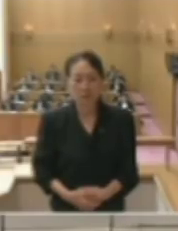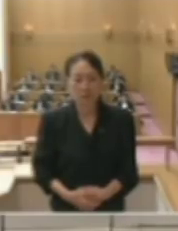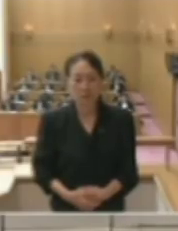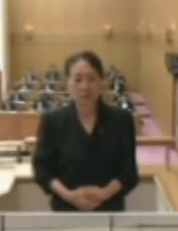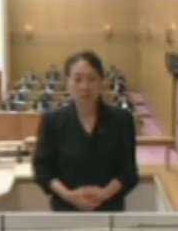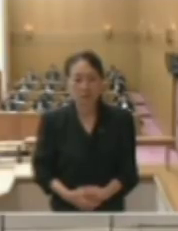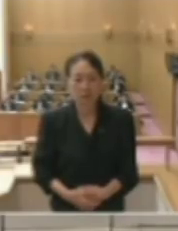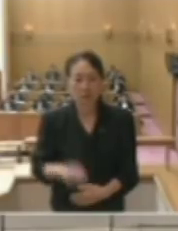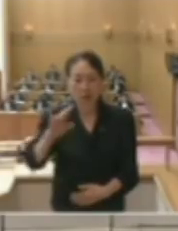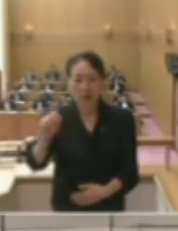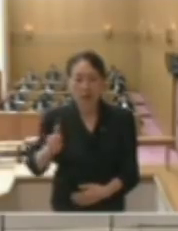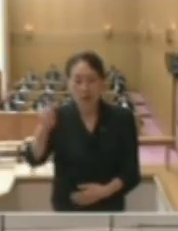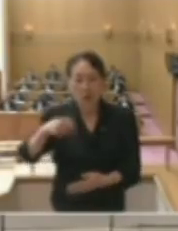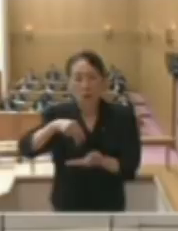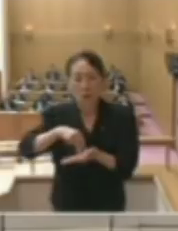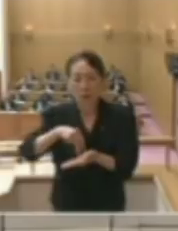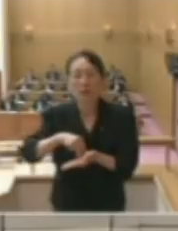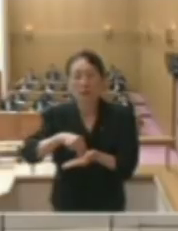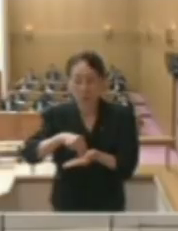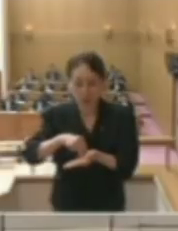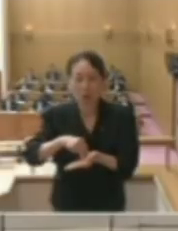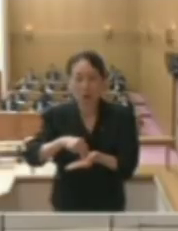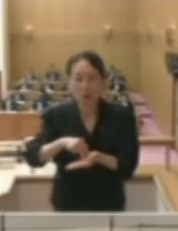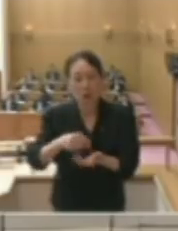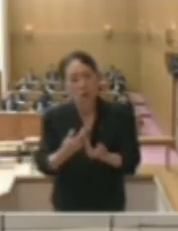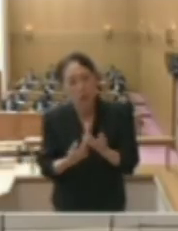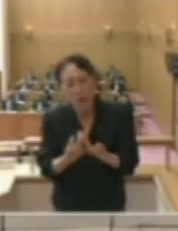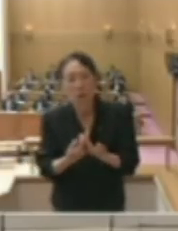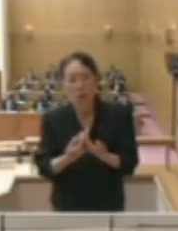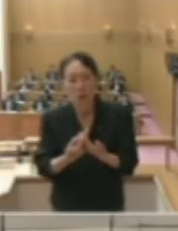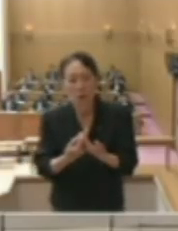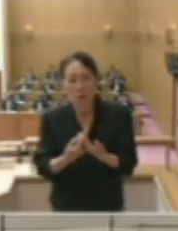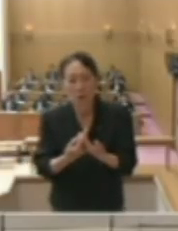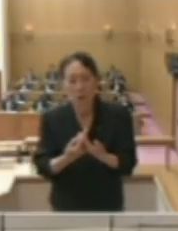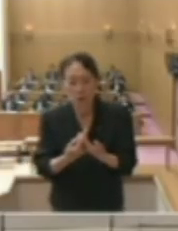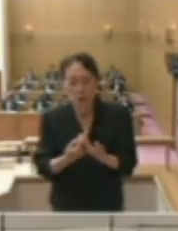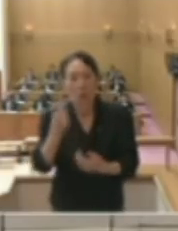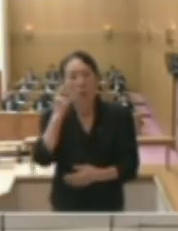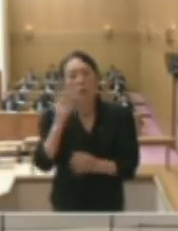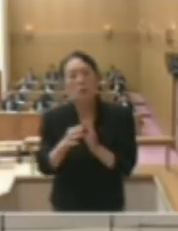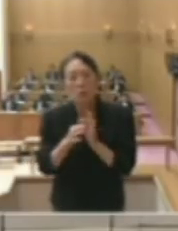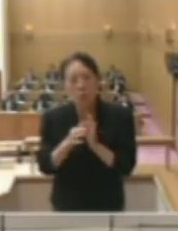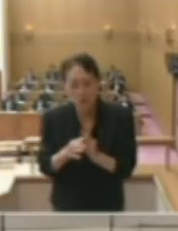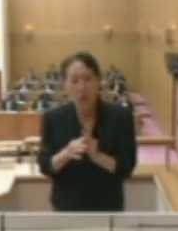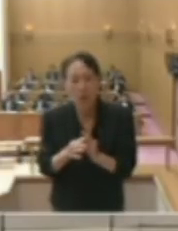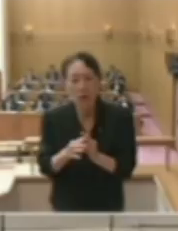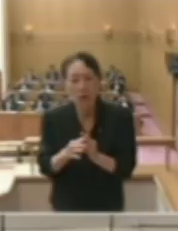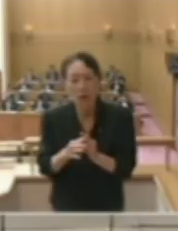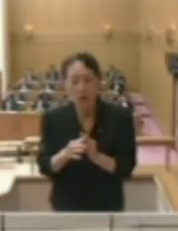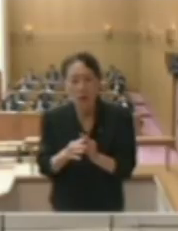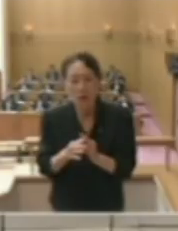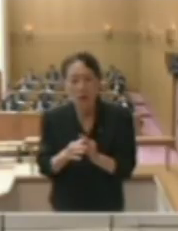議長において不本当と認める部分あるので、阻止することにします